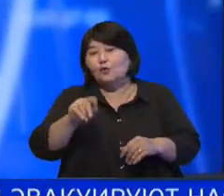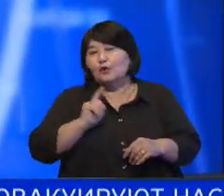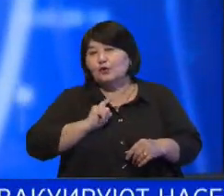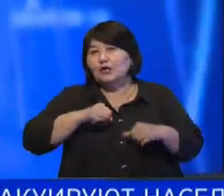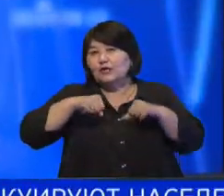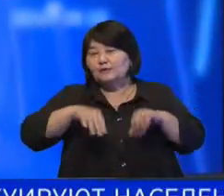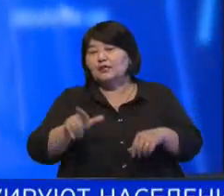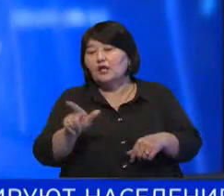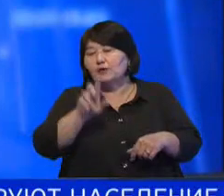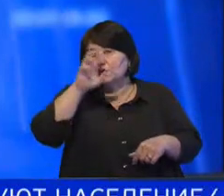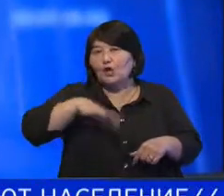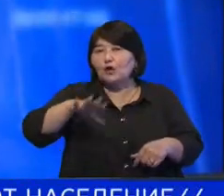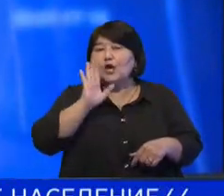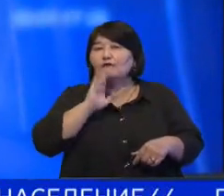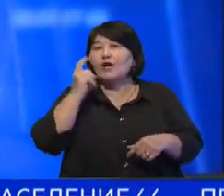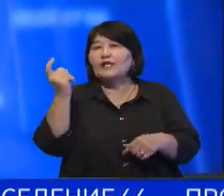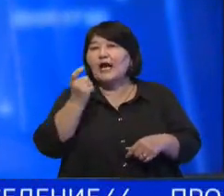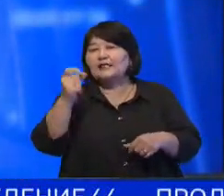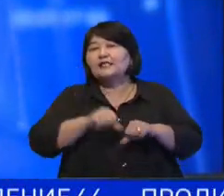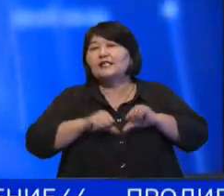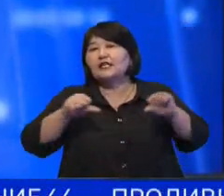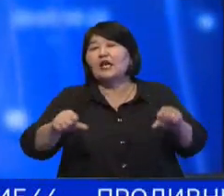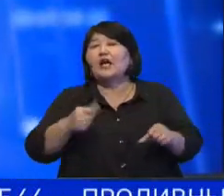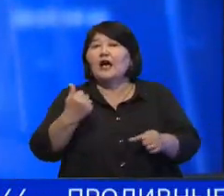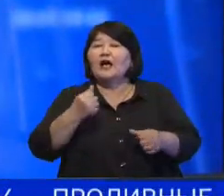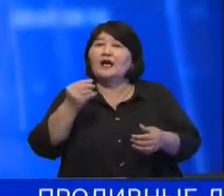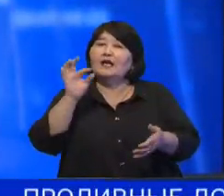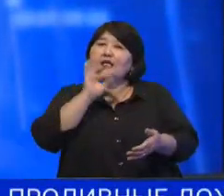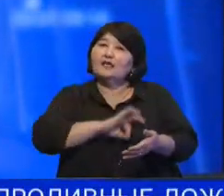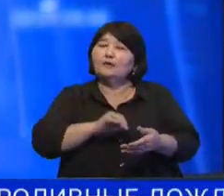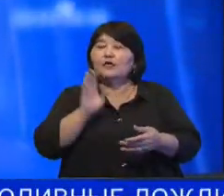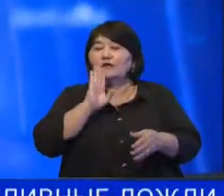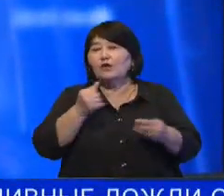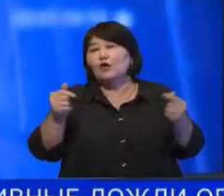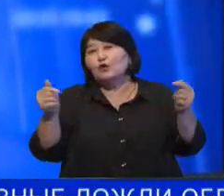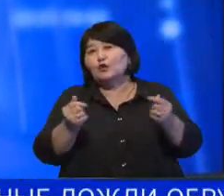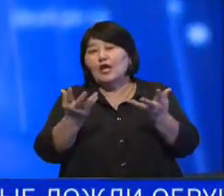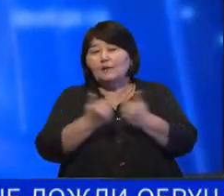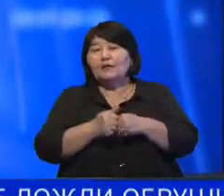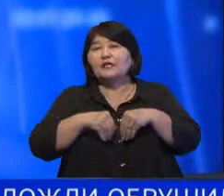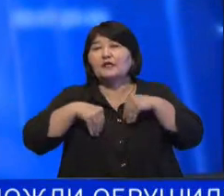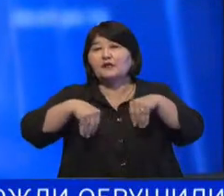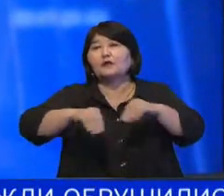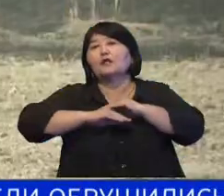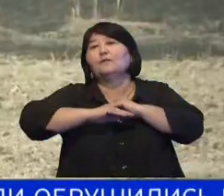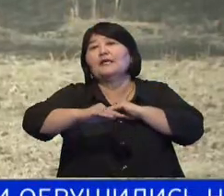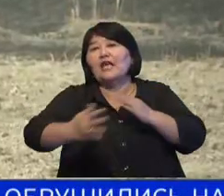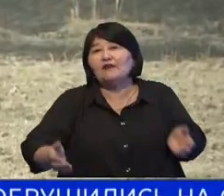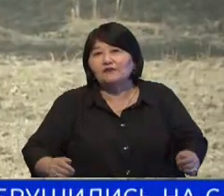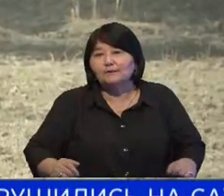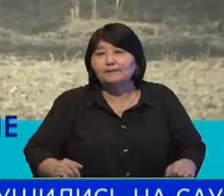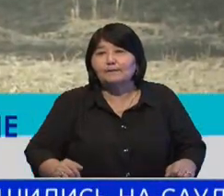решения Межгосударственной координационной водохозяйственной комиссии о лимите на воду на этот год для точного определения площади посевов.